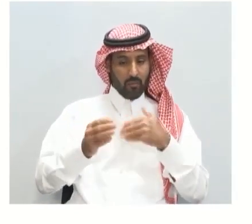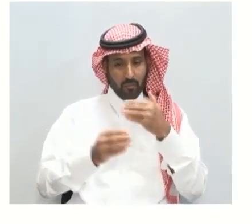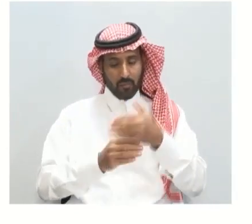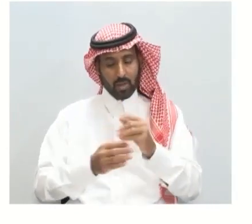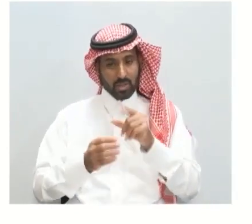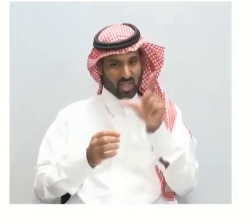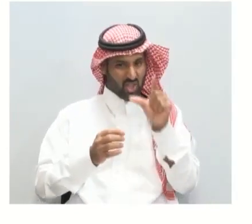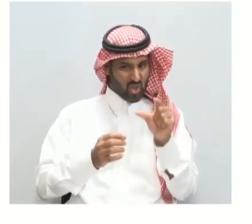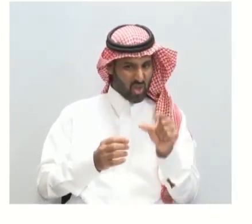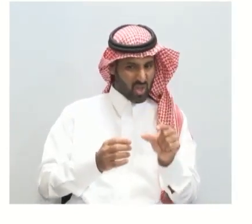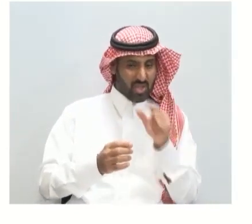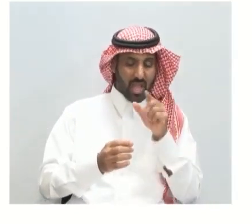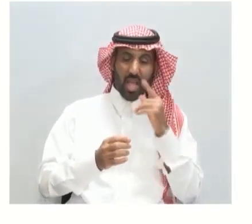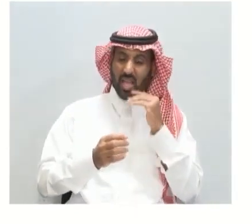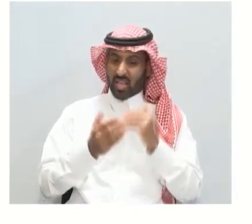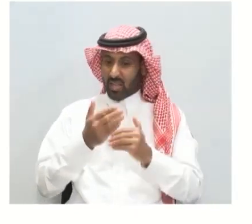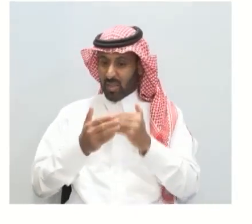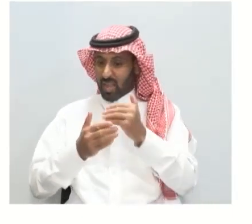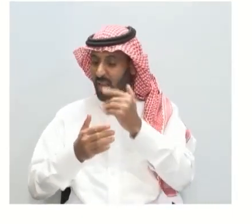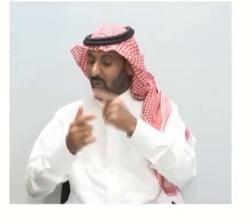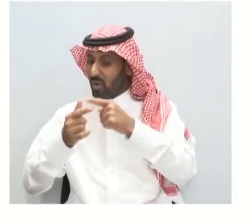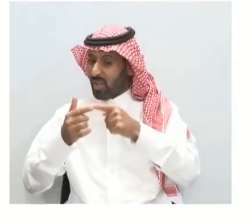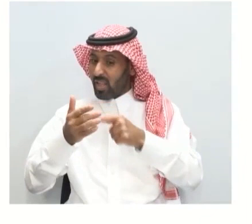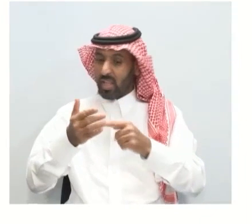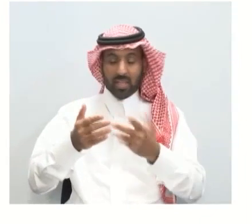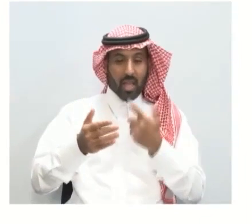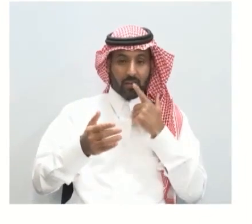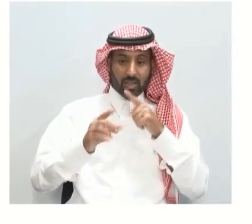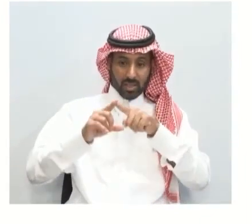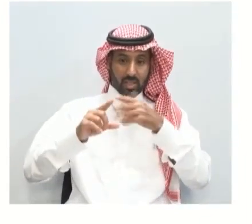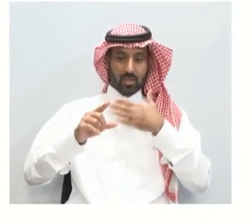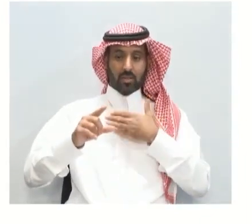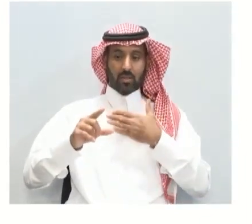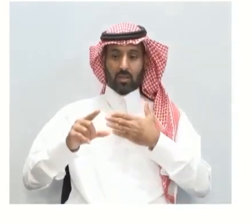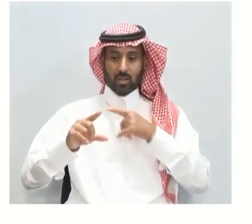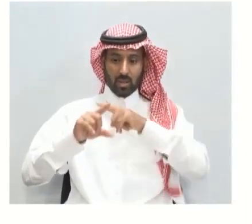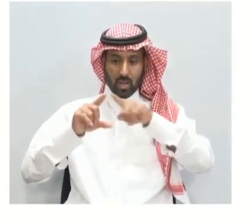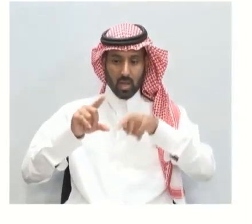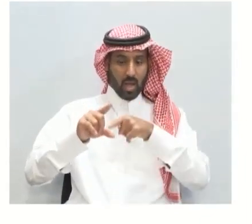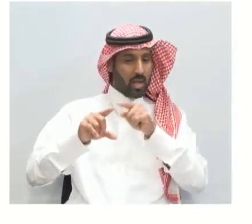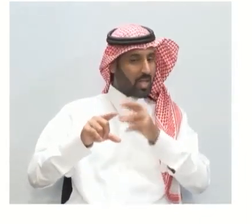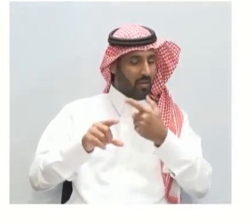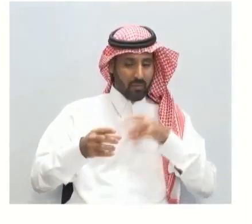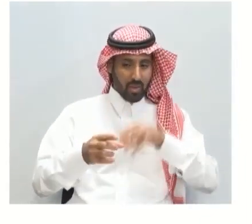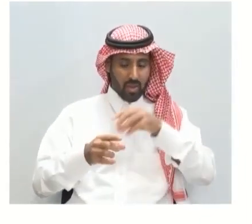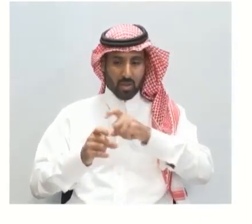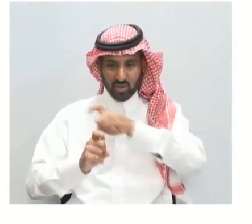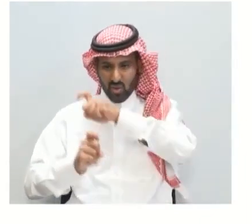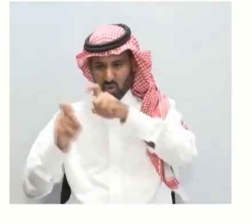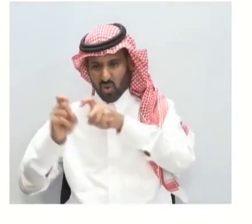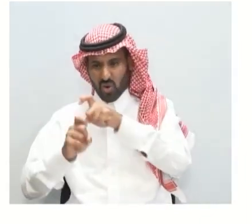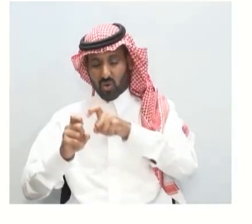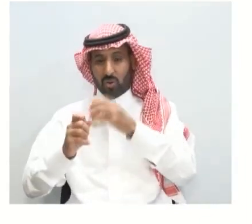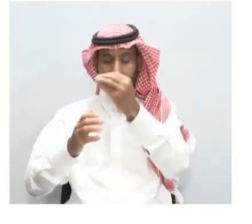بان تلخص وتلخص مراحل التنفس الخلوي ان تحدد وتحددي دور نواقل الالكترونات في كل